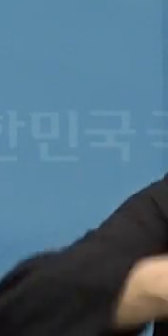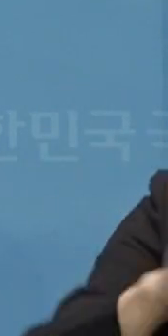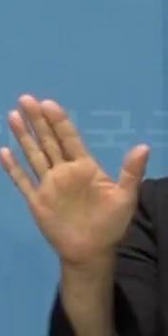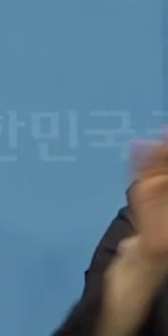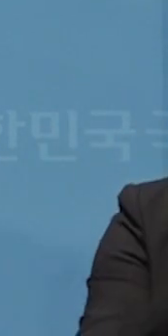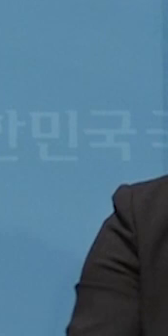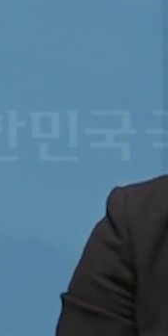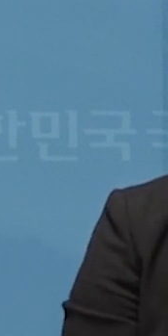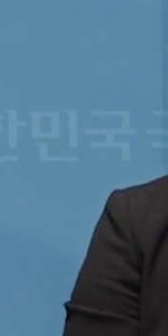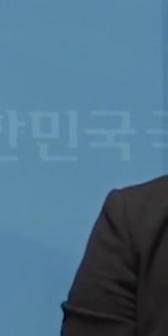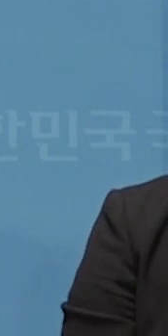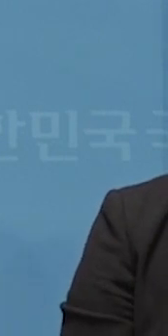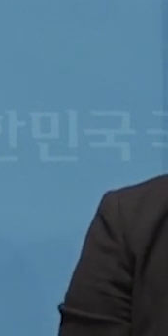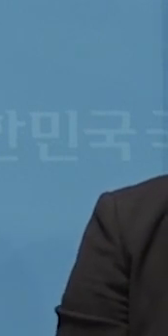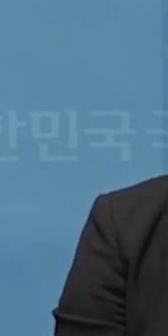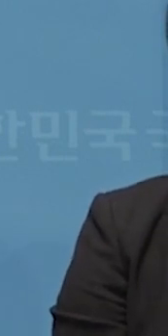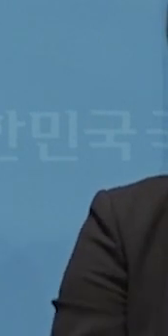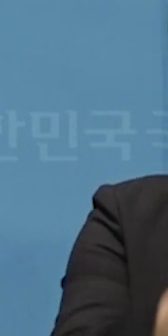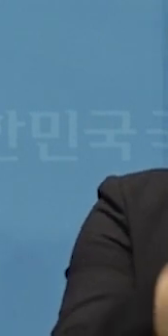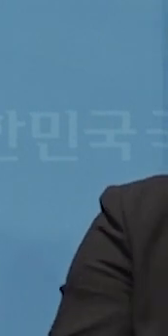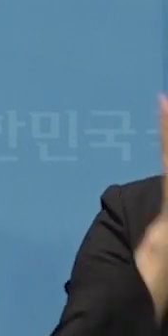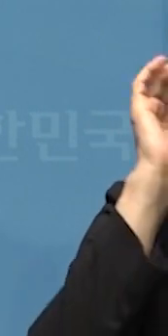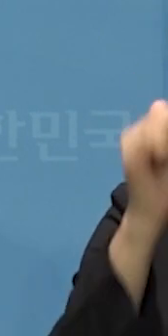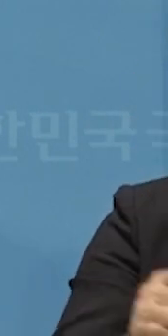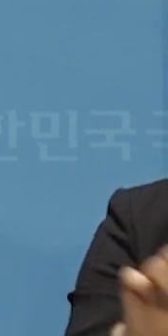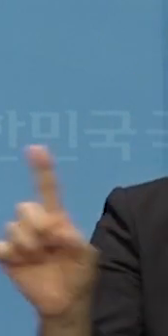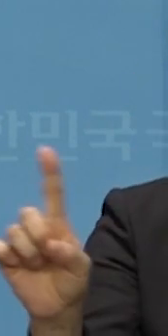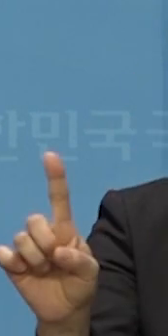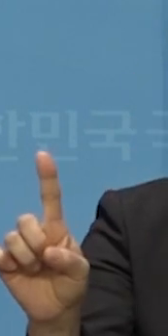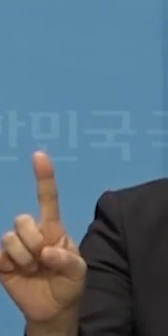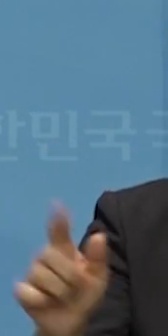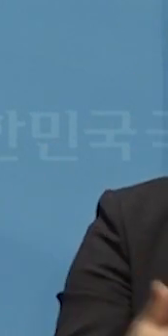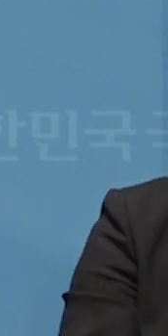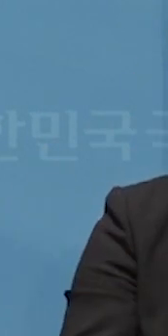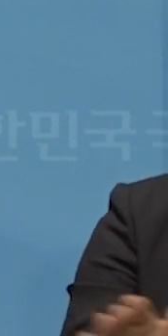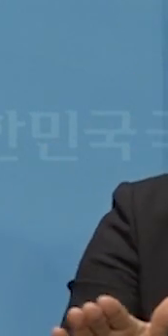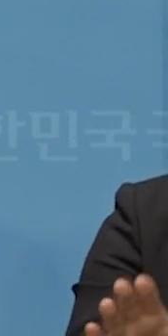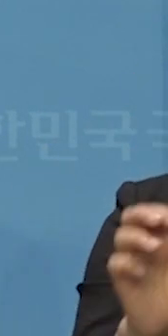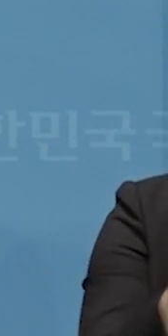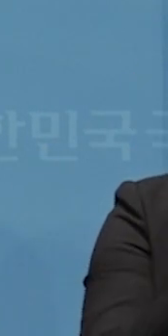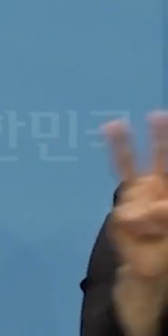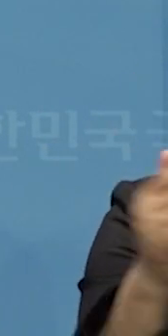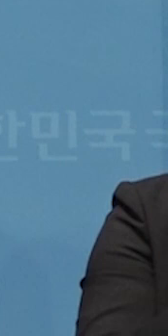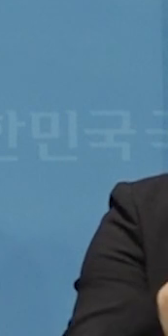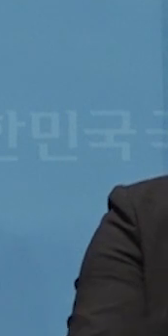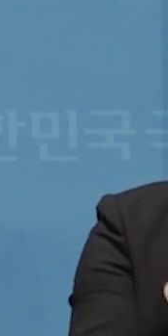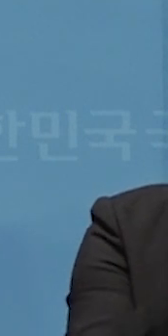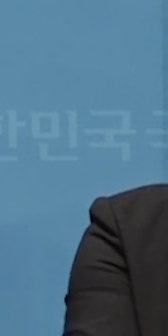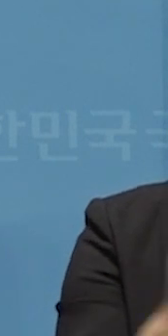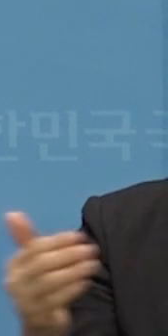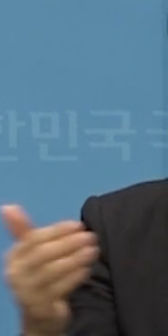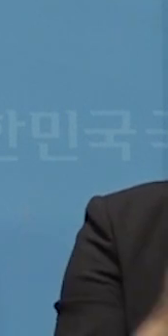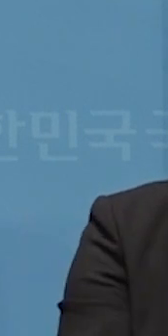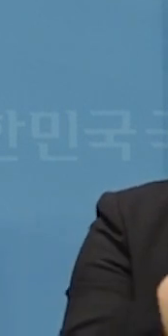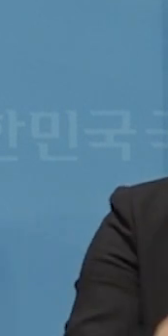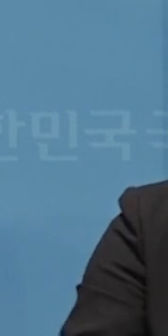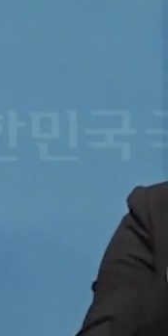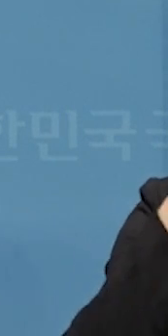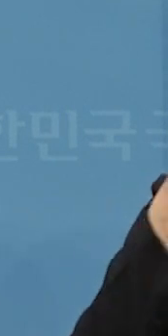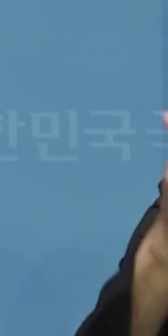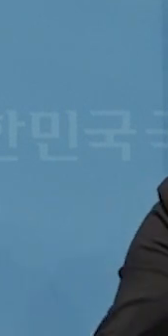하겠다는 겁니까 윤성 대통령은 또 어떻습니까 제 1야당의 당수를 만나기까지 1년